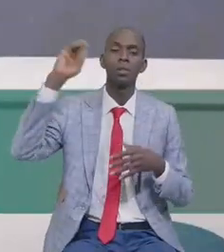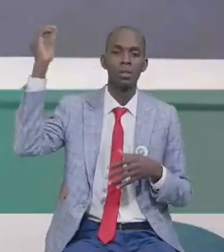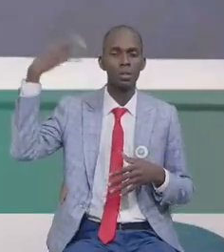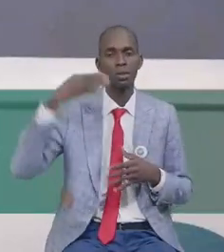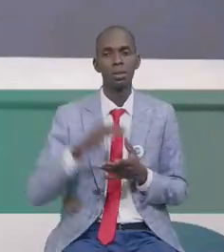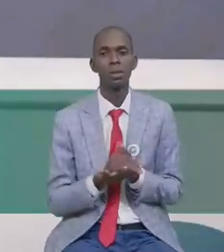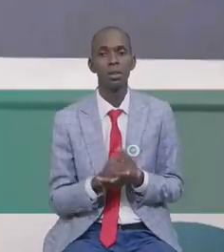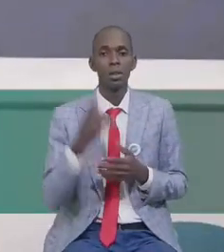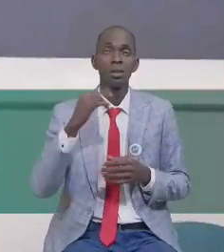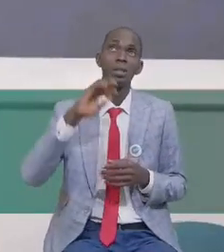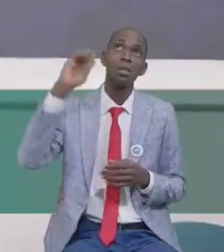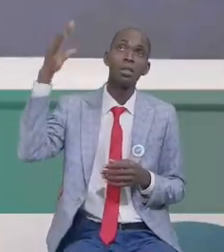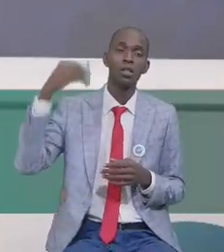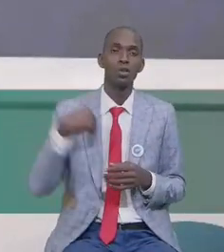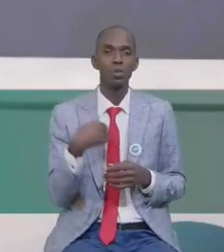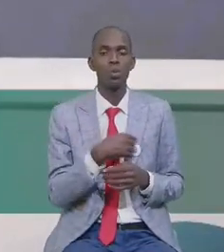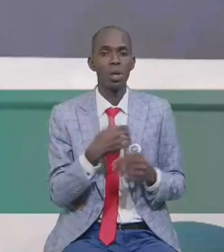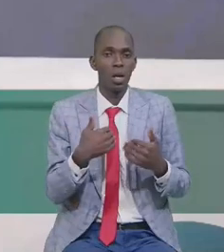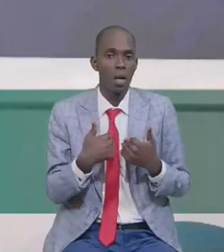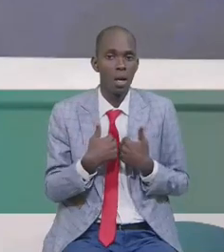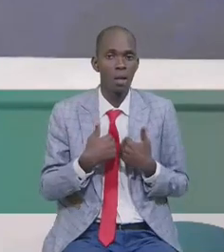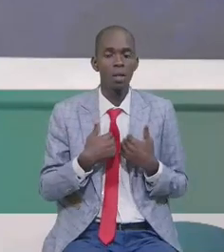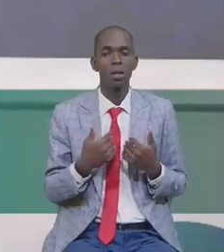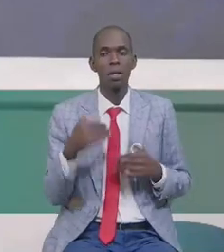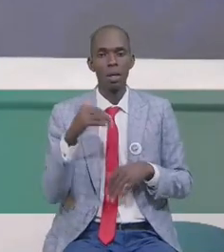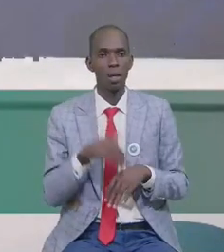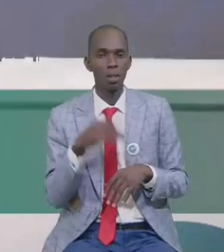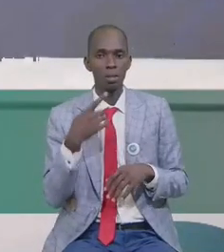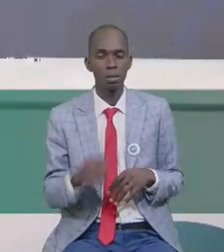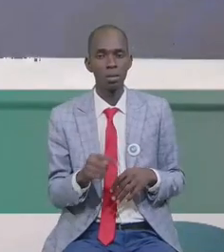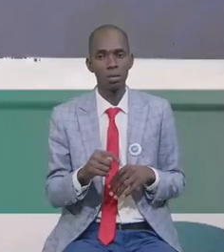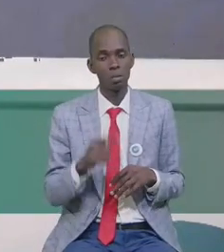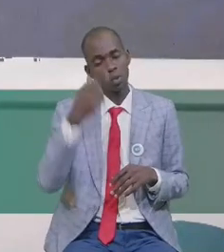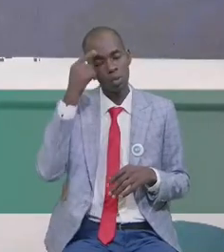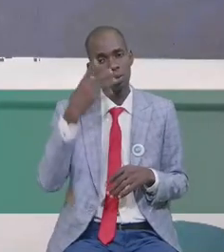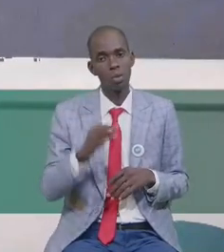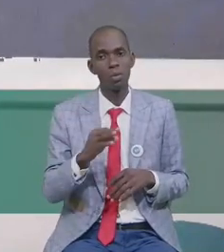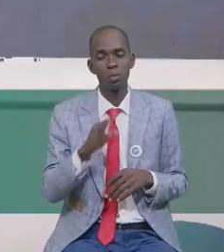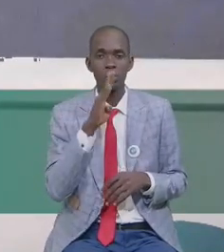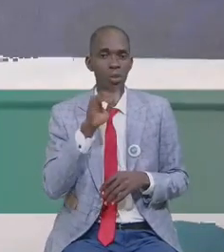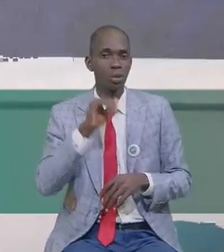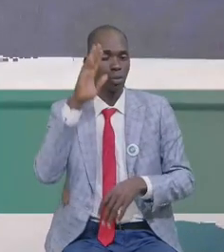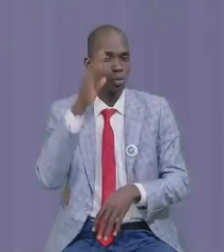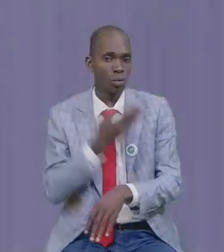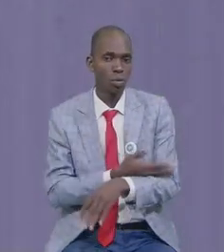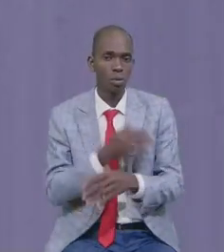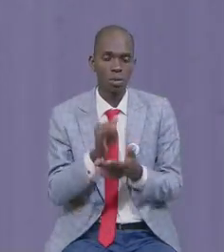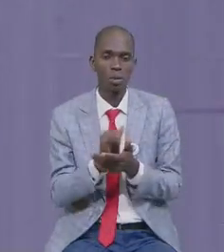La grâce que nous avons au niveau de la filiation, c'est le premier niveau.